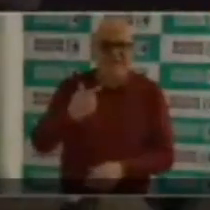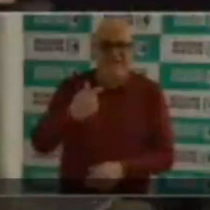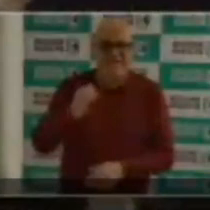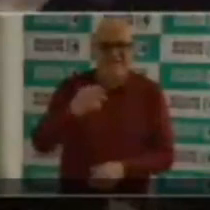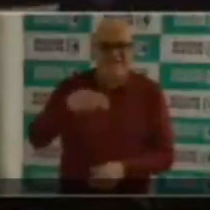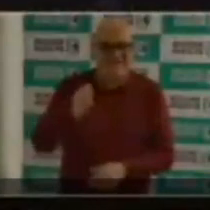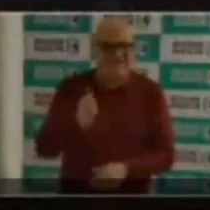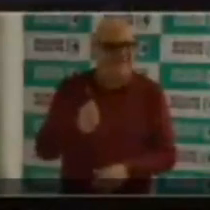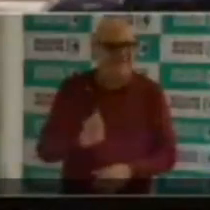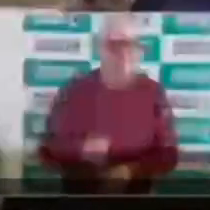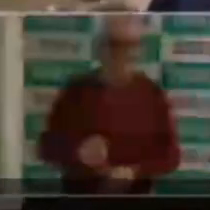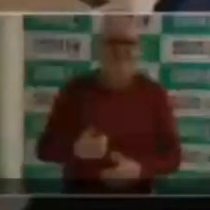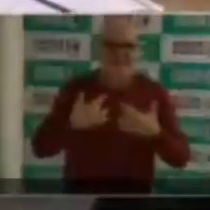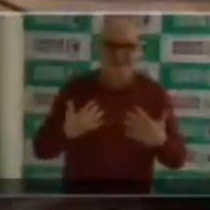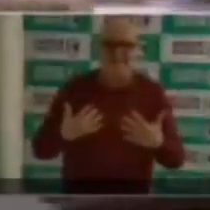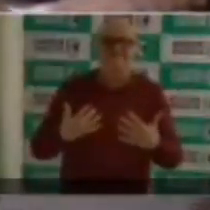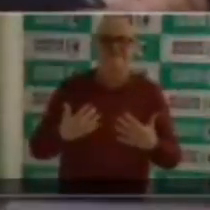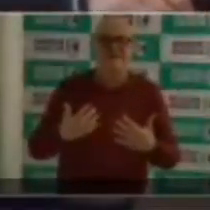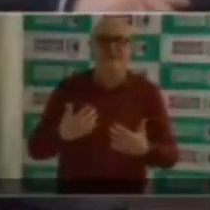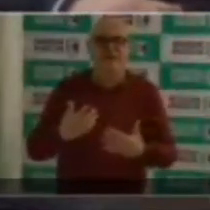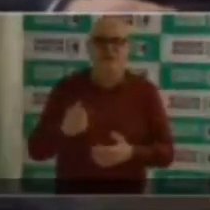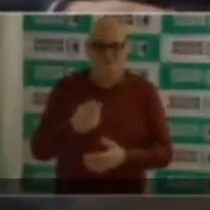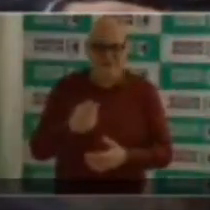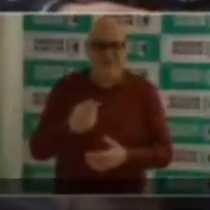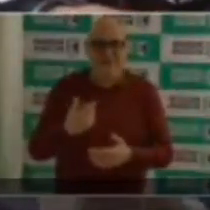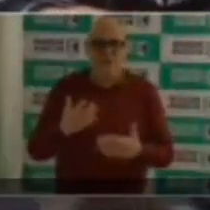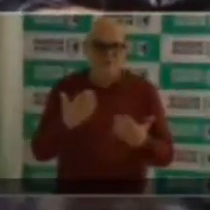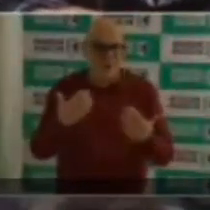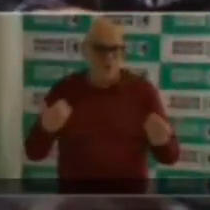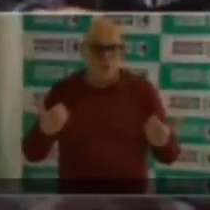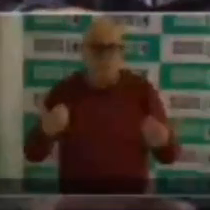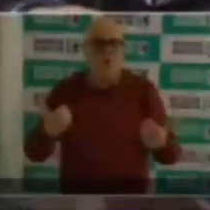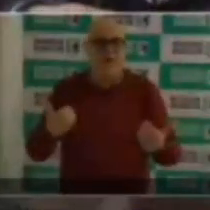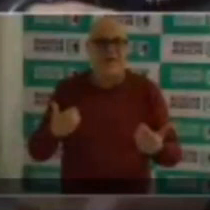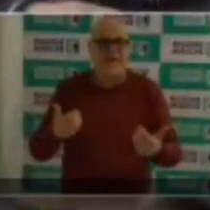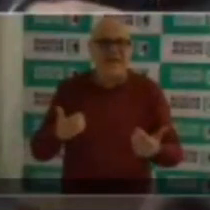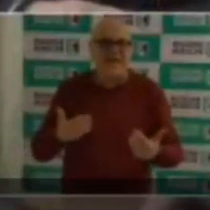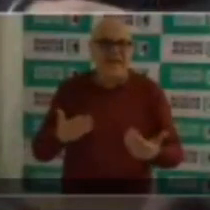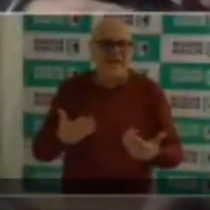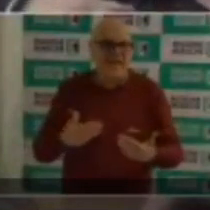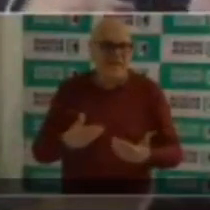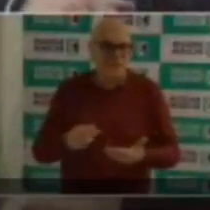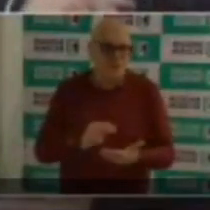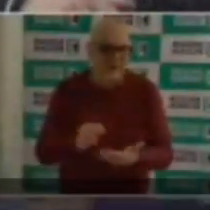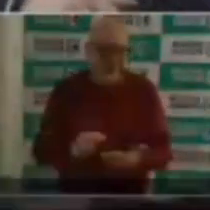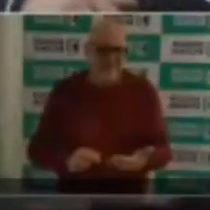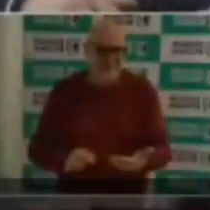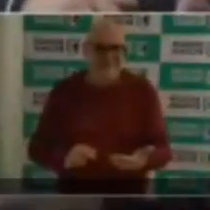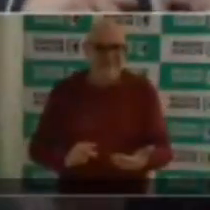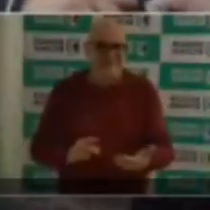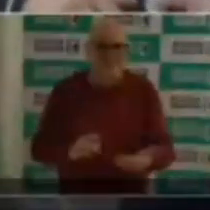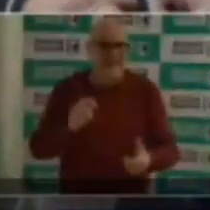Grazie Giovanni, un saluto a tutti, un saluto ai giornalisti e un saluto anche a coloro, insomma, che animano